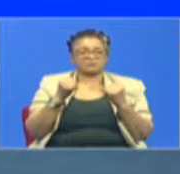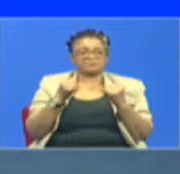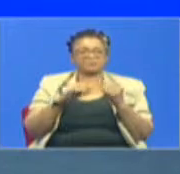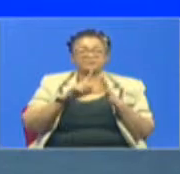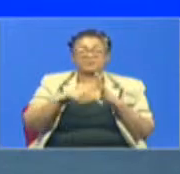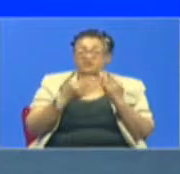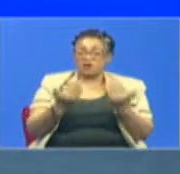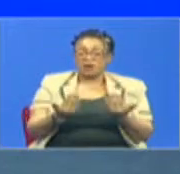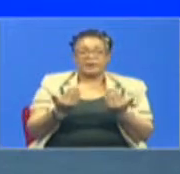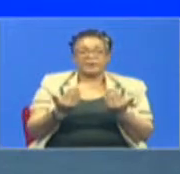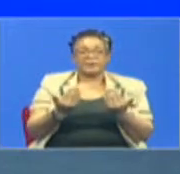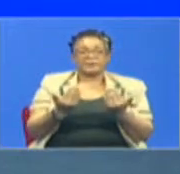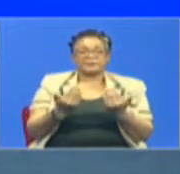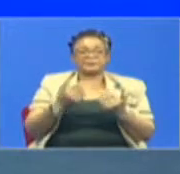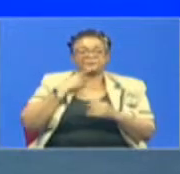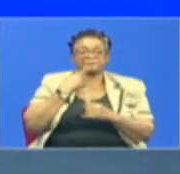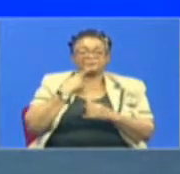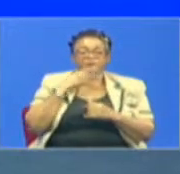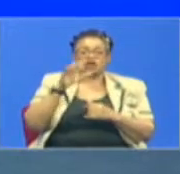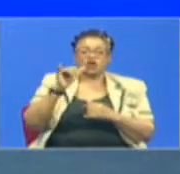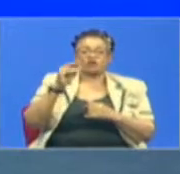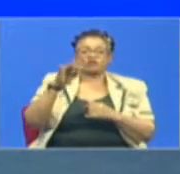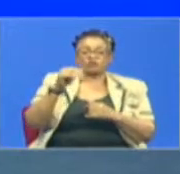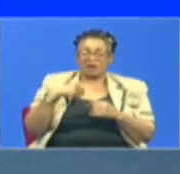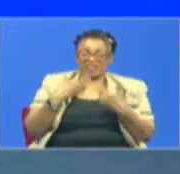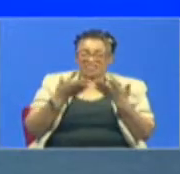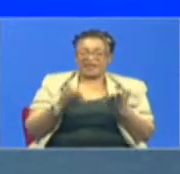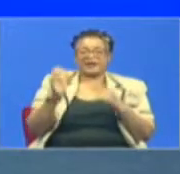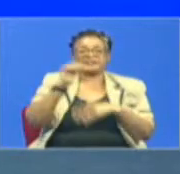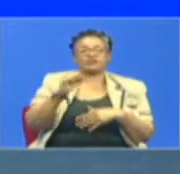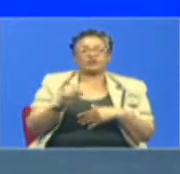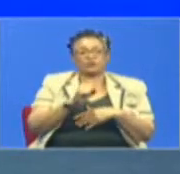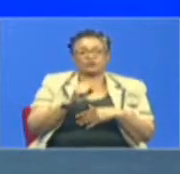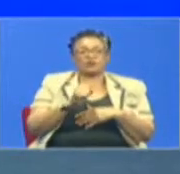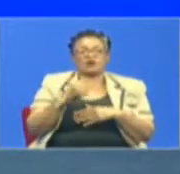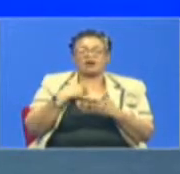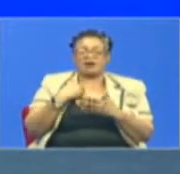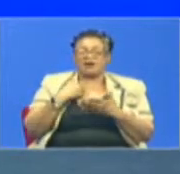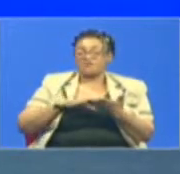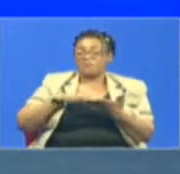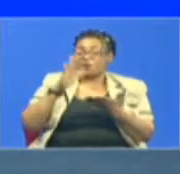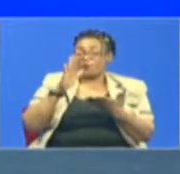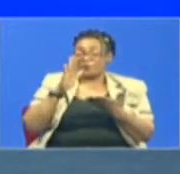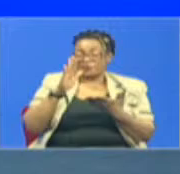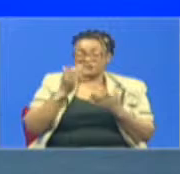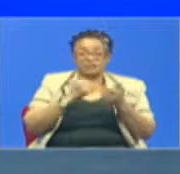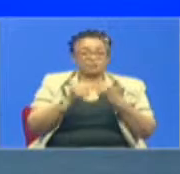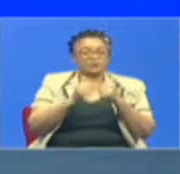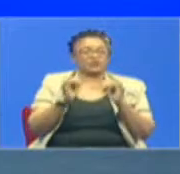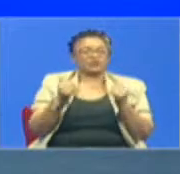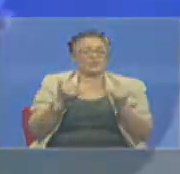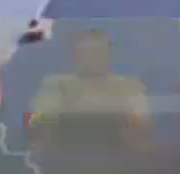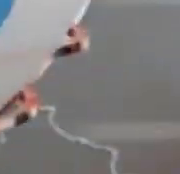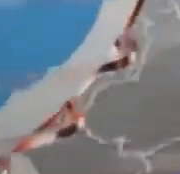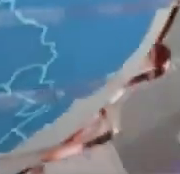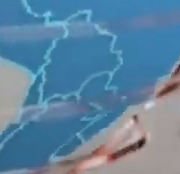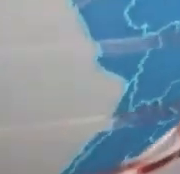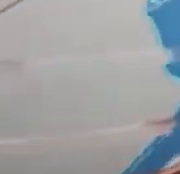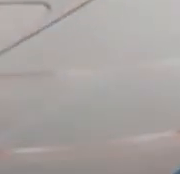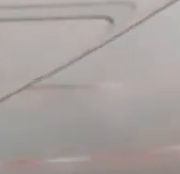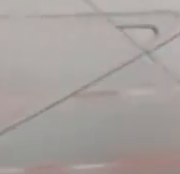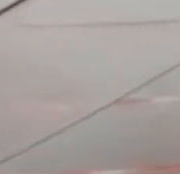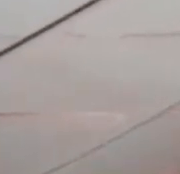sasa naelezwa kwamba Joshua Makori ameingia studioni, atakuletea taarifa za michezo hivi punde.